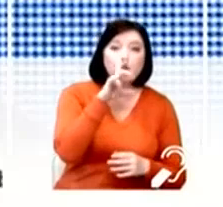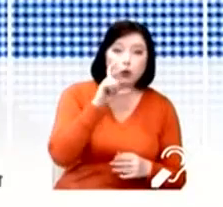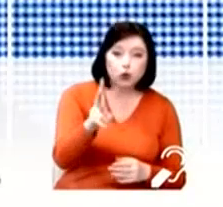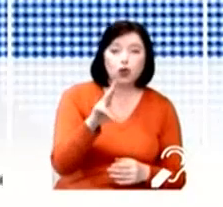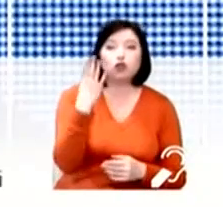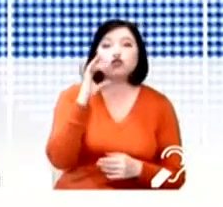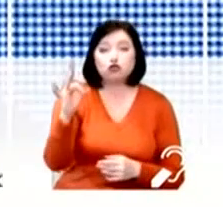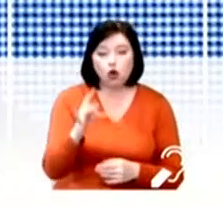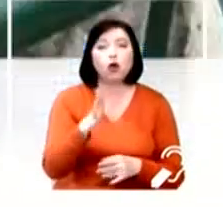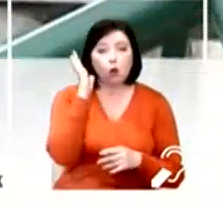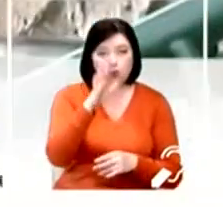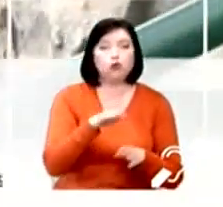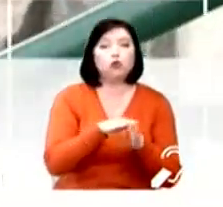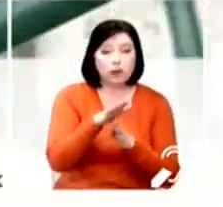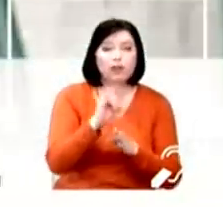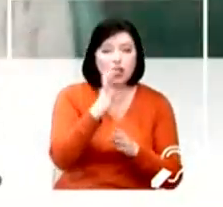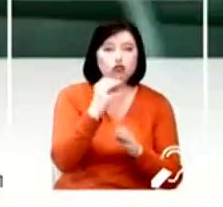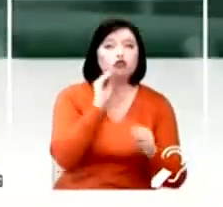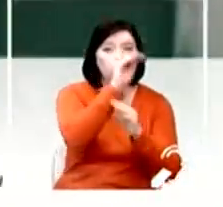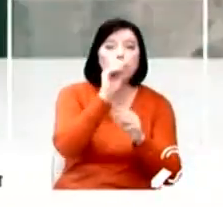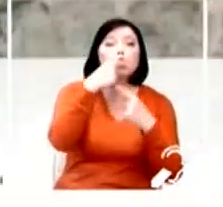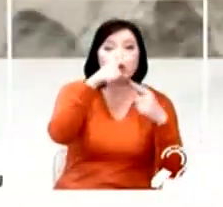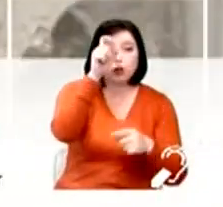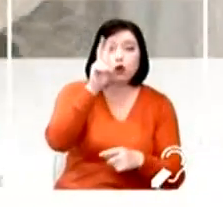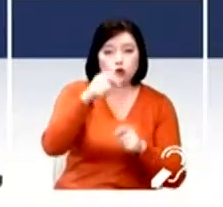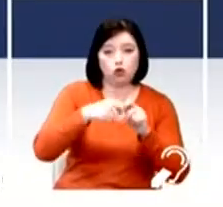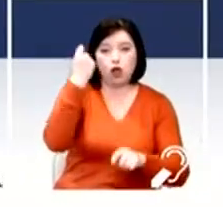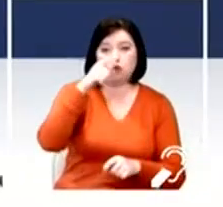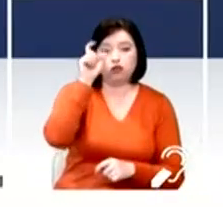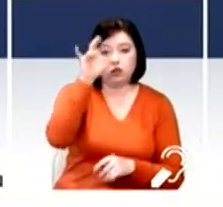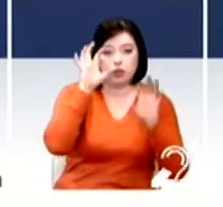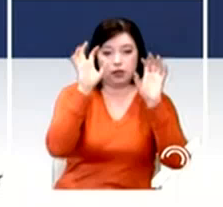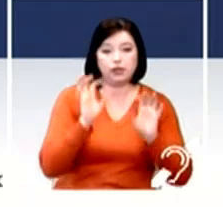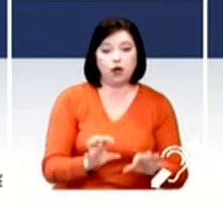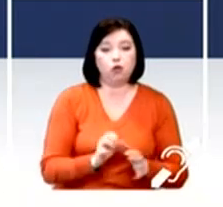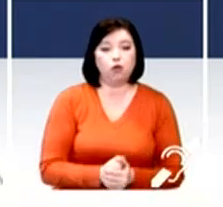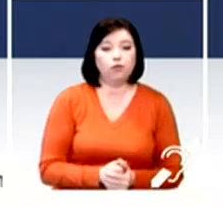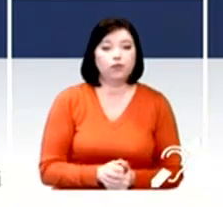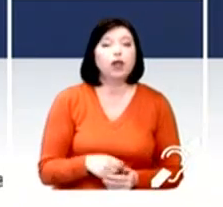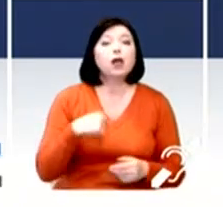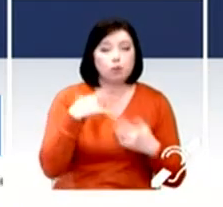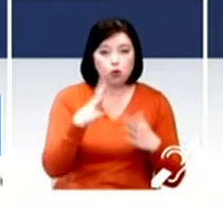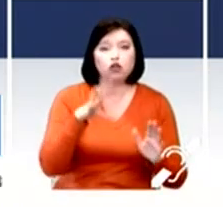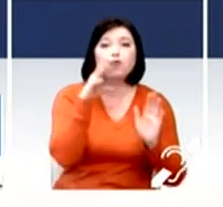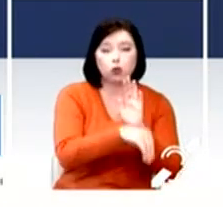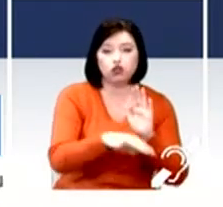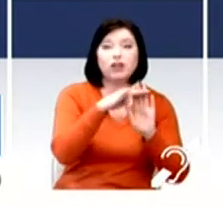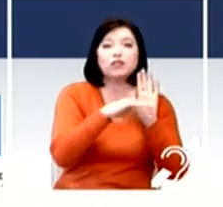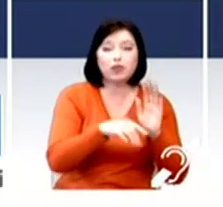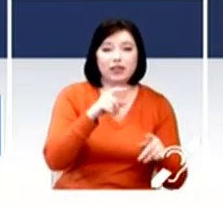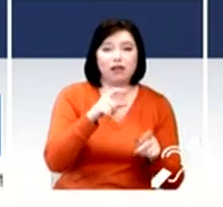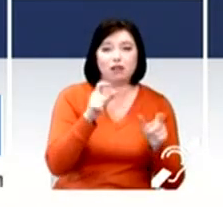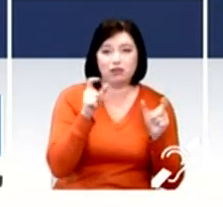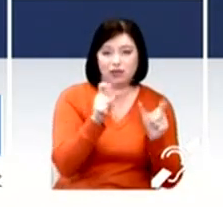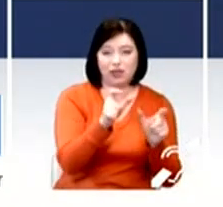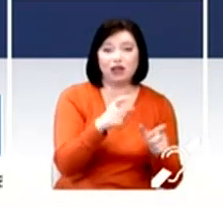Plahotniuc și Ilan Șor, se vor aplica și altor persoane care au încălcat legea. Am sancționat două persoane pentru acțiuni de